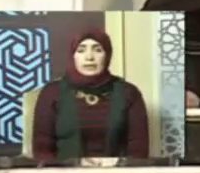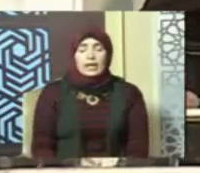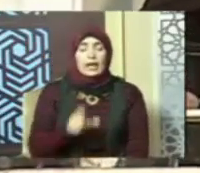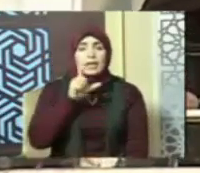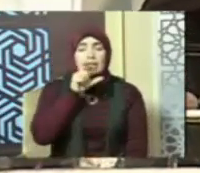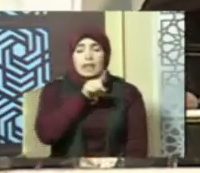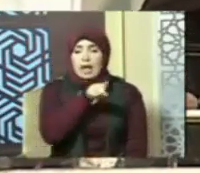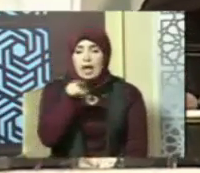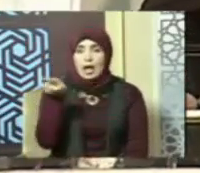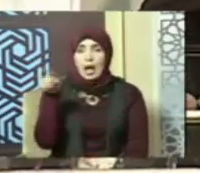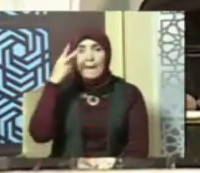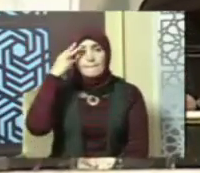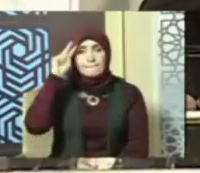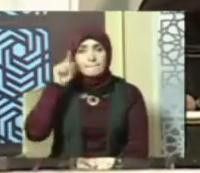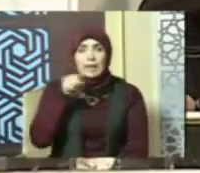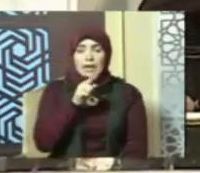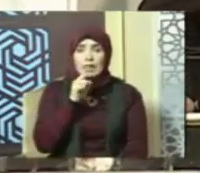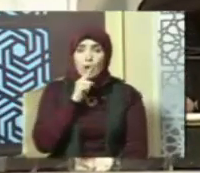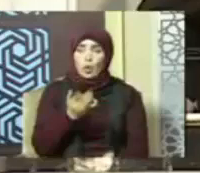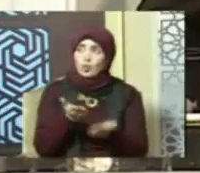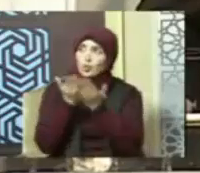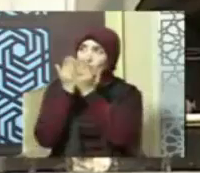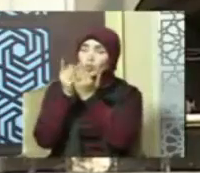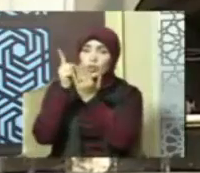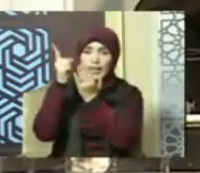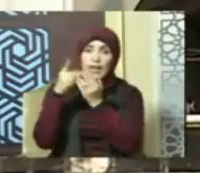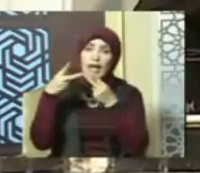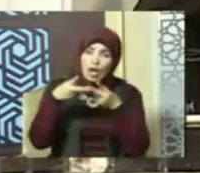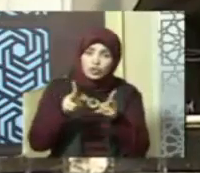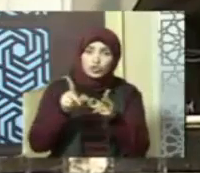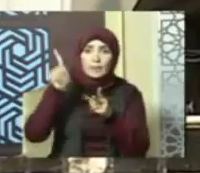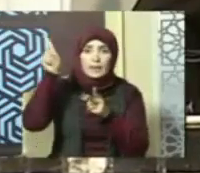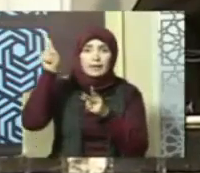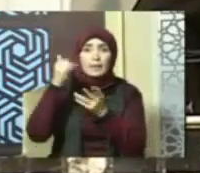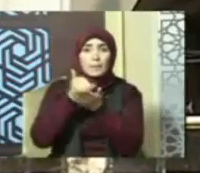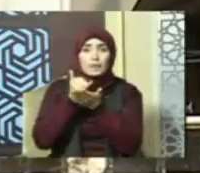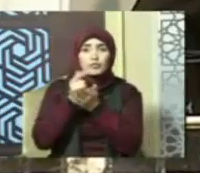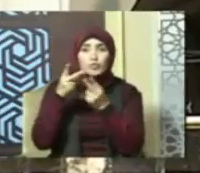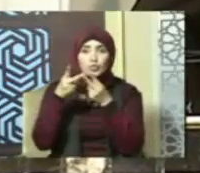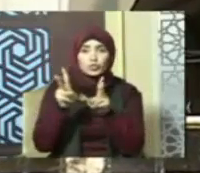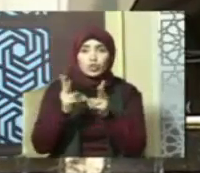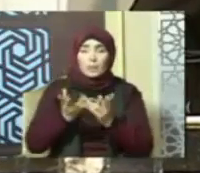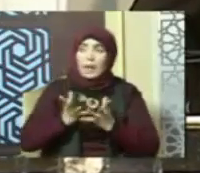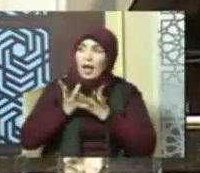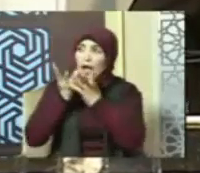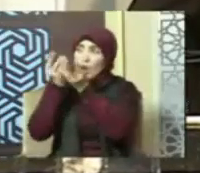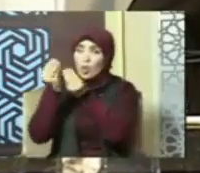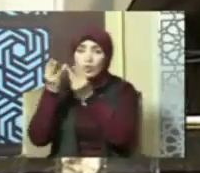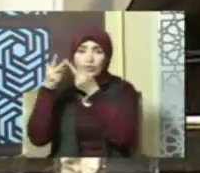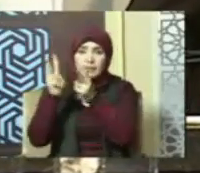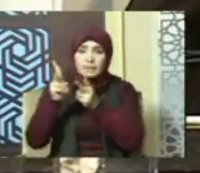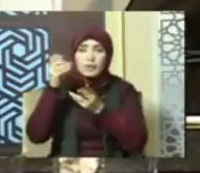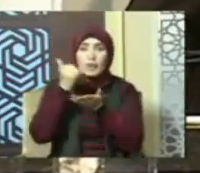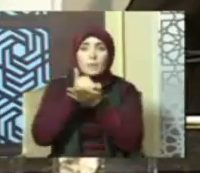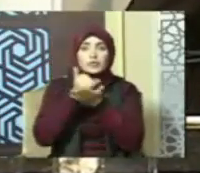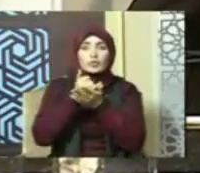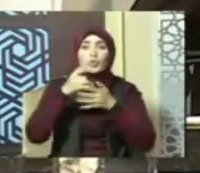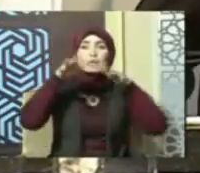من كلما نودي أجابا، ومن بجلاله ينشي